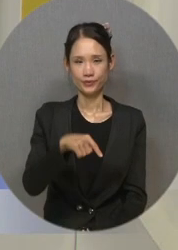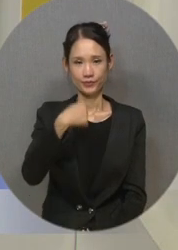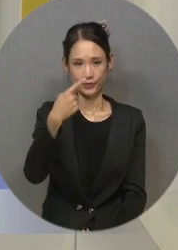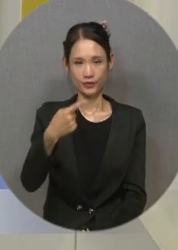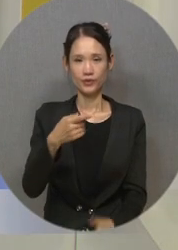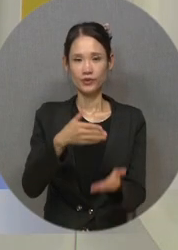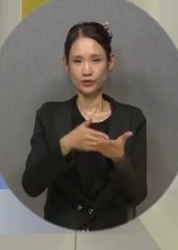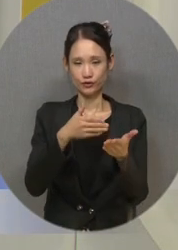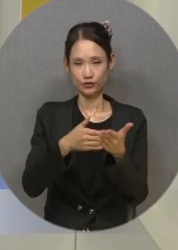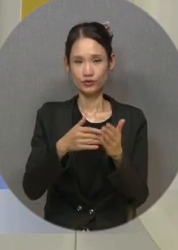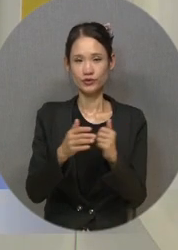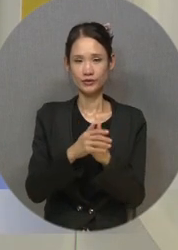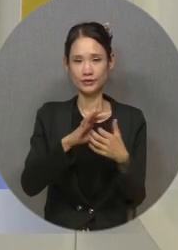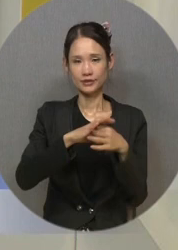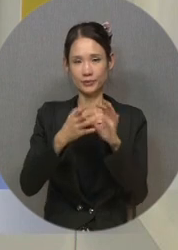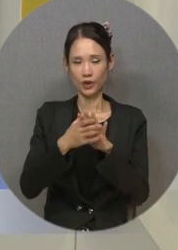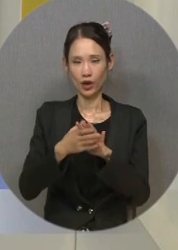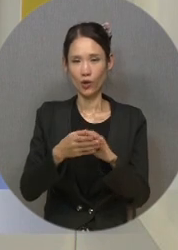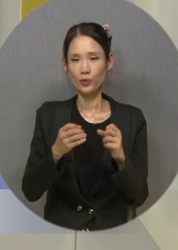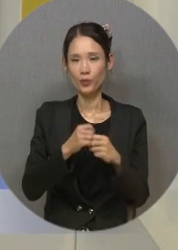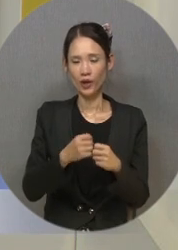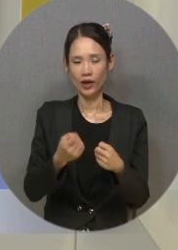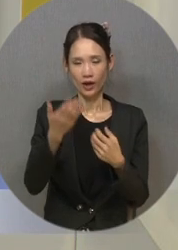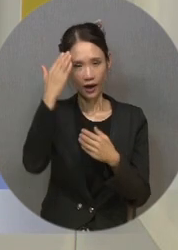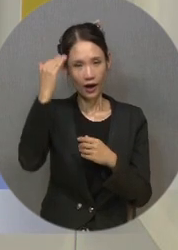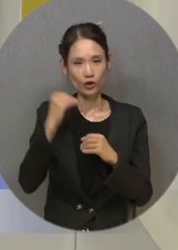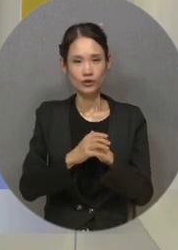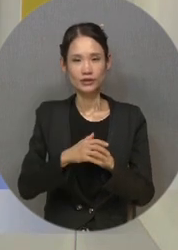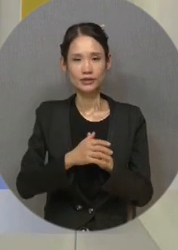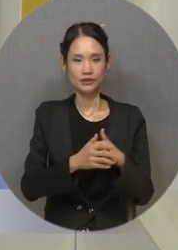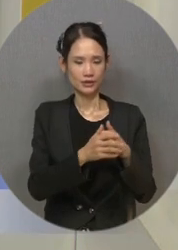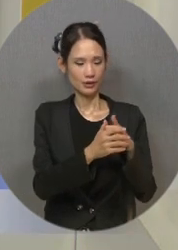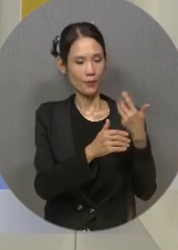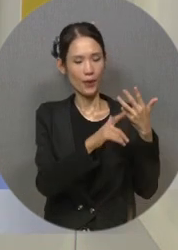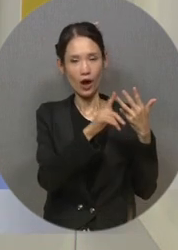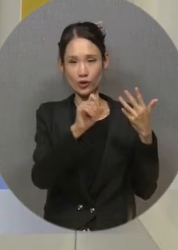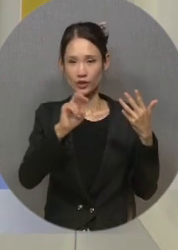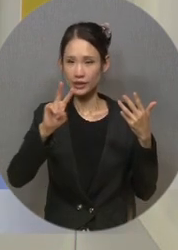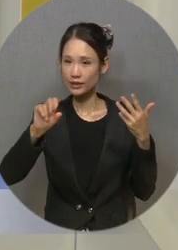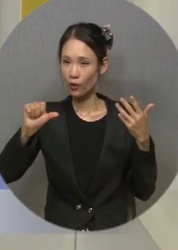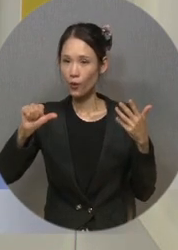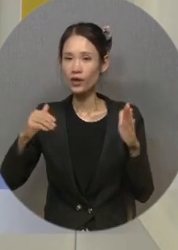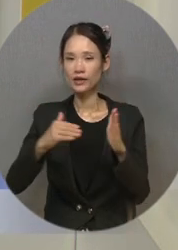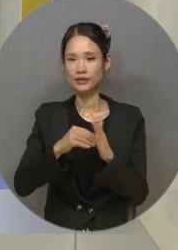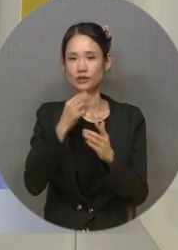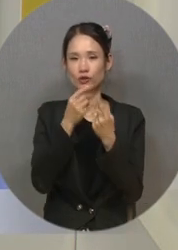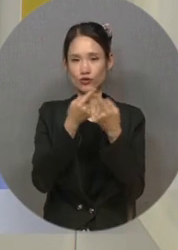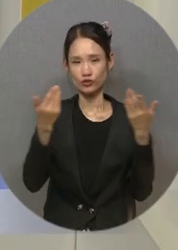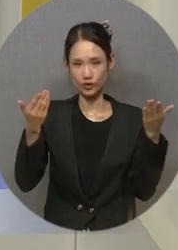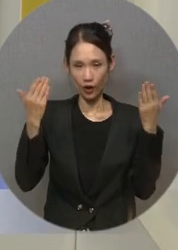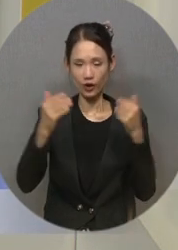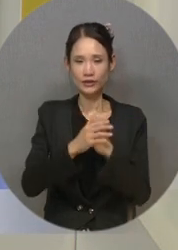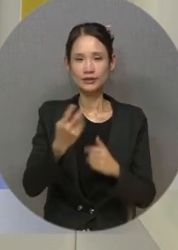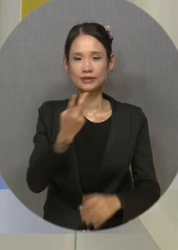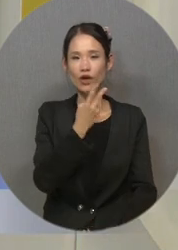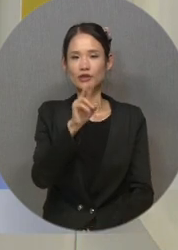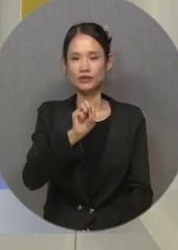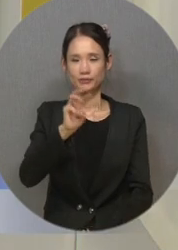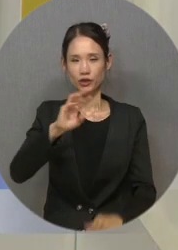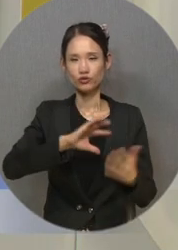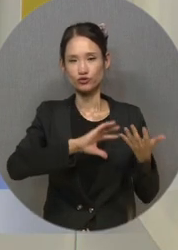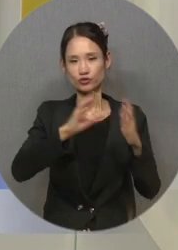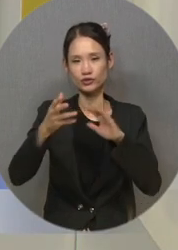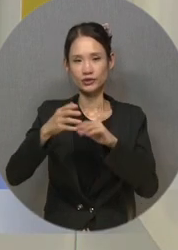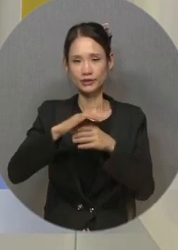다음 웰페어 뉴스로는 스페셜 올림픽 코리아가 지난 2일부터 5일까지 서울대학교에서 열린 2023 국제